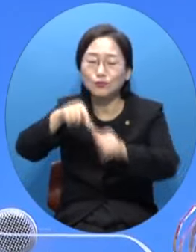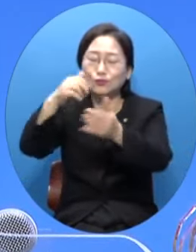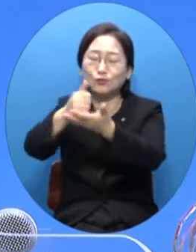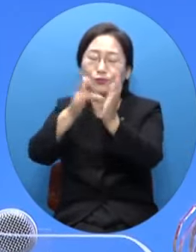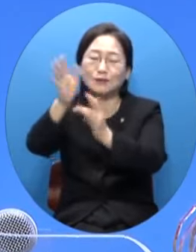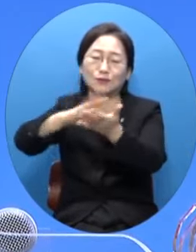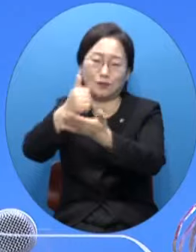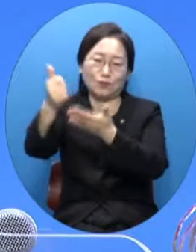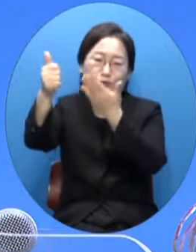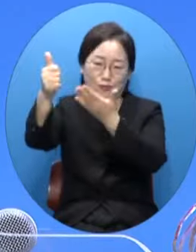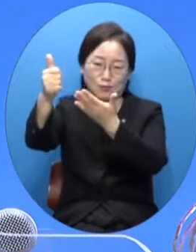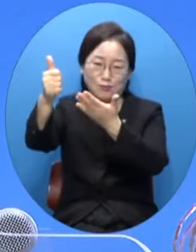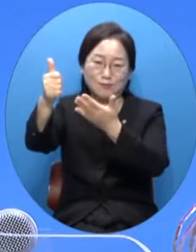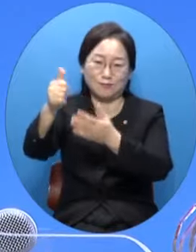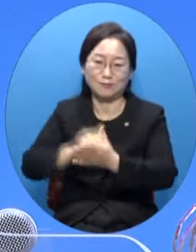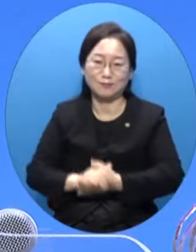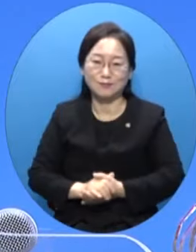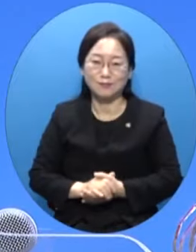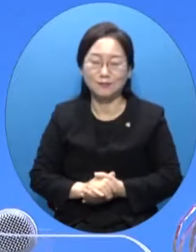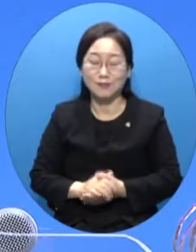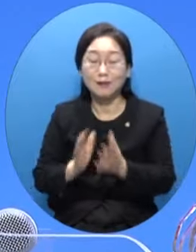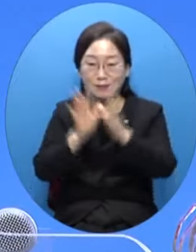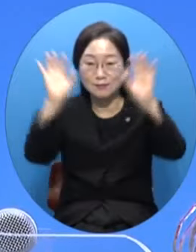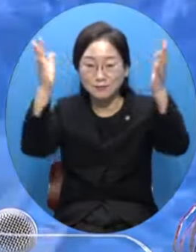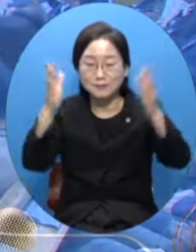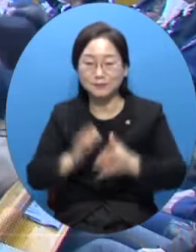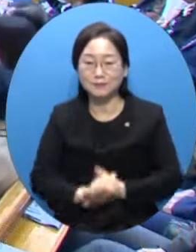예수 그리스도이십니다. 할렐루야.